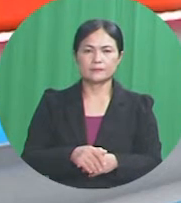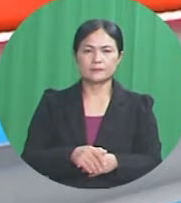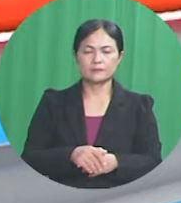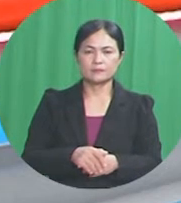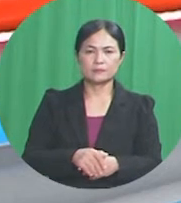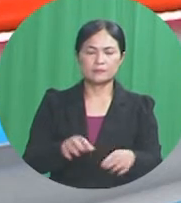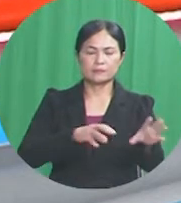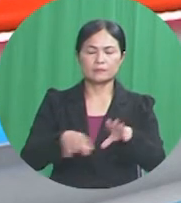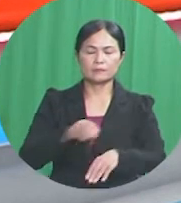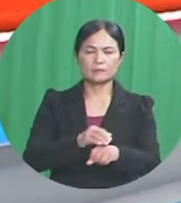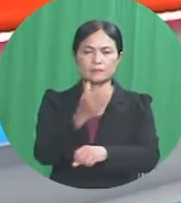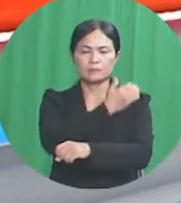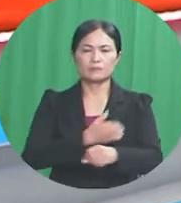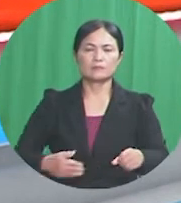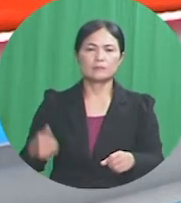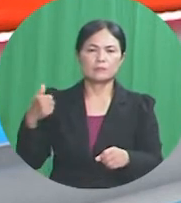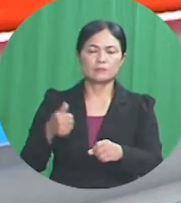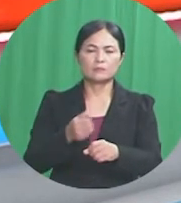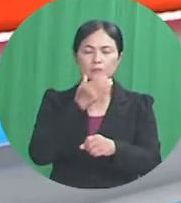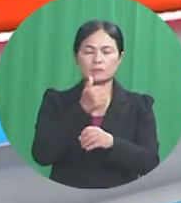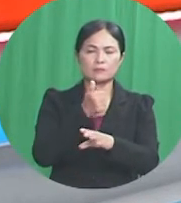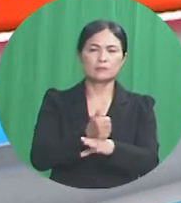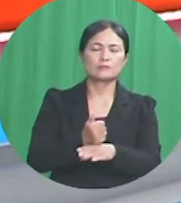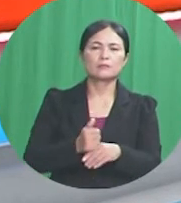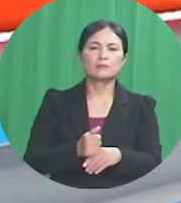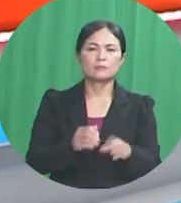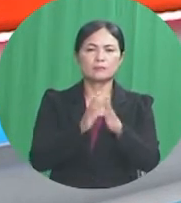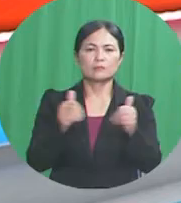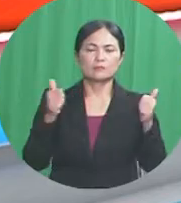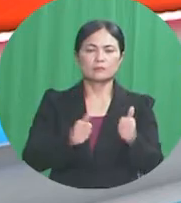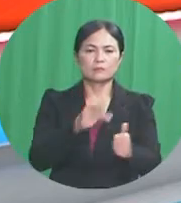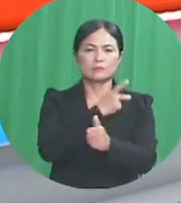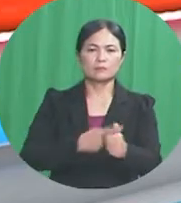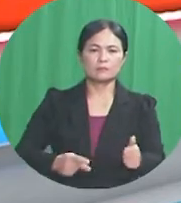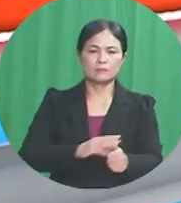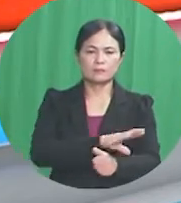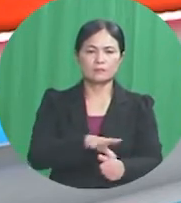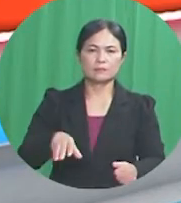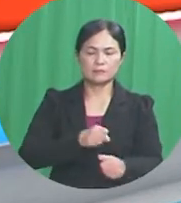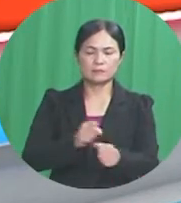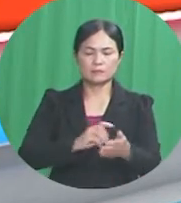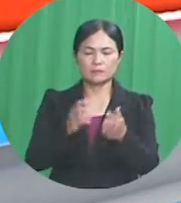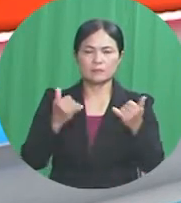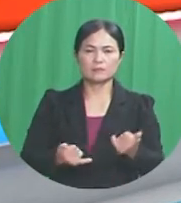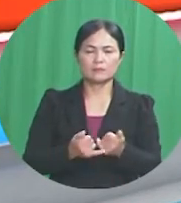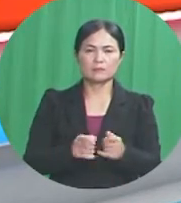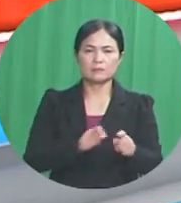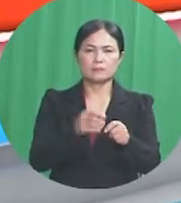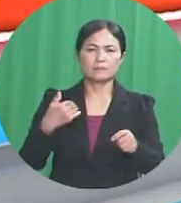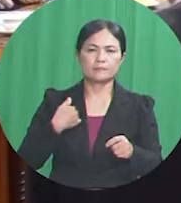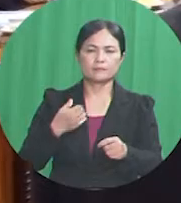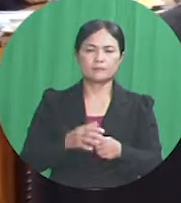ចំពោះសកម្មភាពរបស់សម្ដេចអគ្គមហាពញាចក្រីហេងសំរិនប្រធានរដ្ឋសភានៃព្រះរាជាណាចក្រកម្ពុជានៅក្នុងសប្ដាហ៍នេះរួមមានន